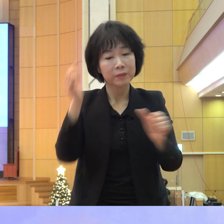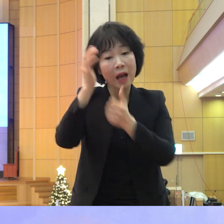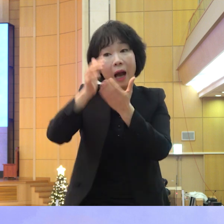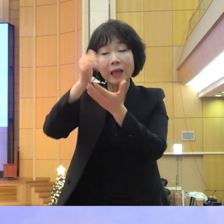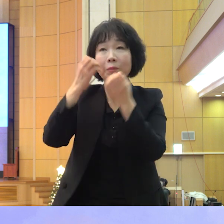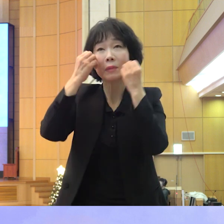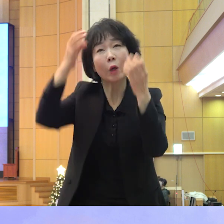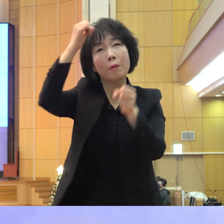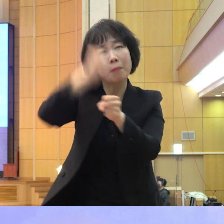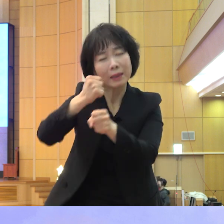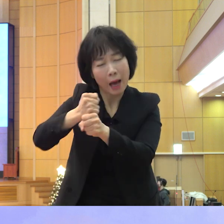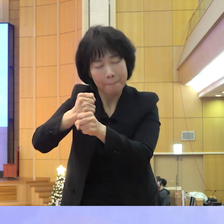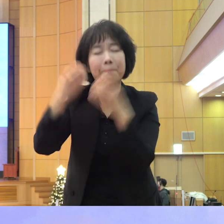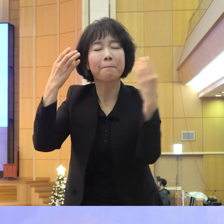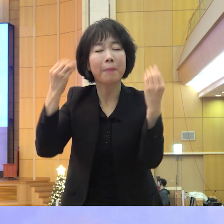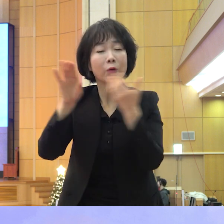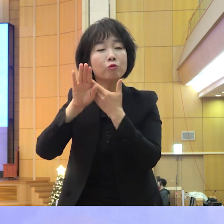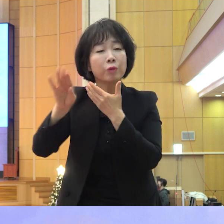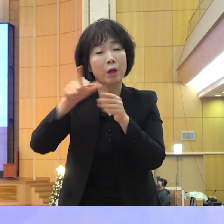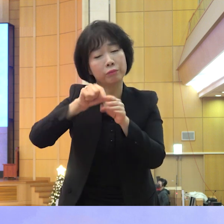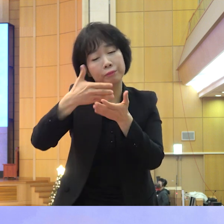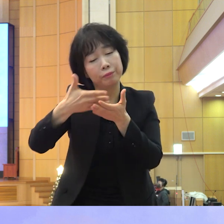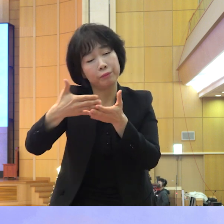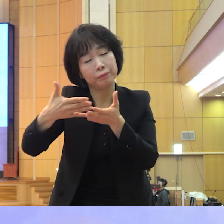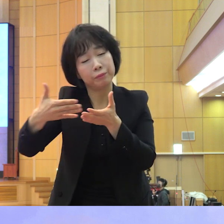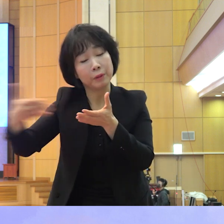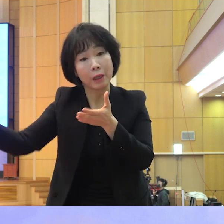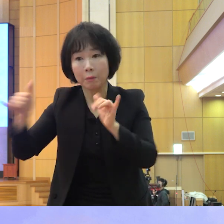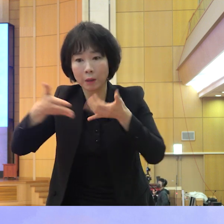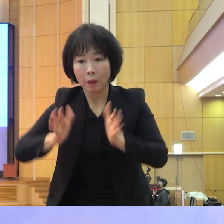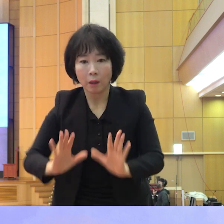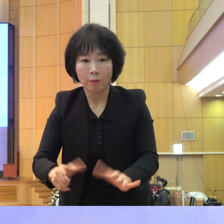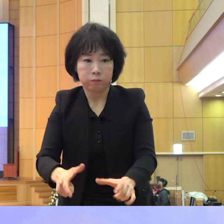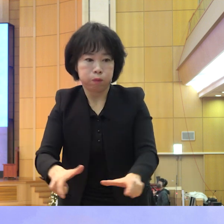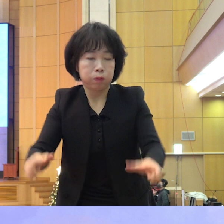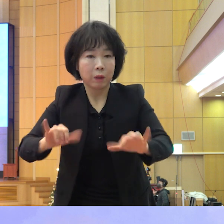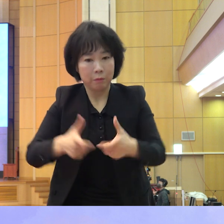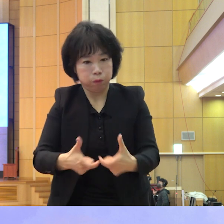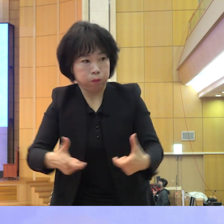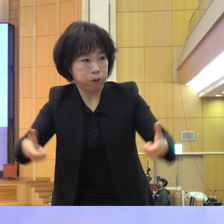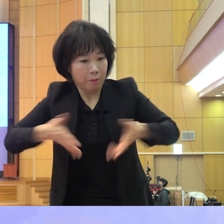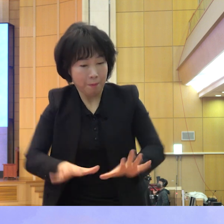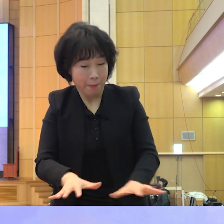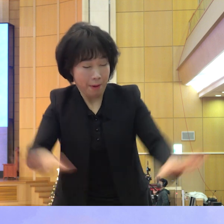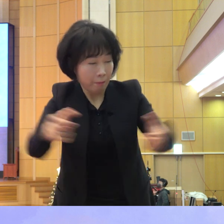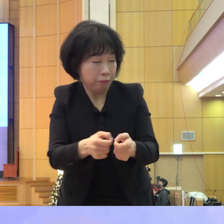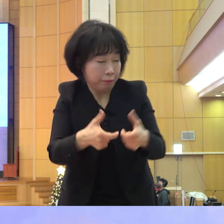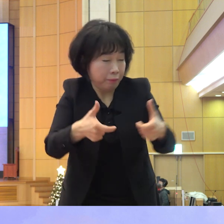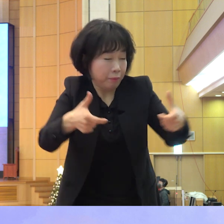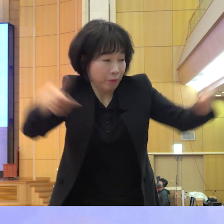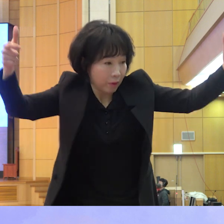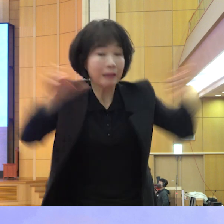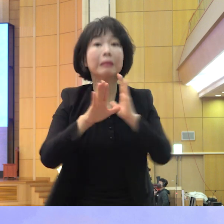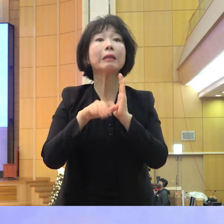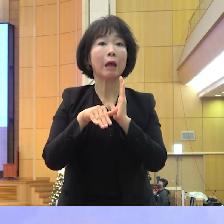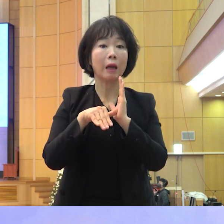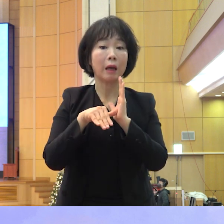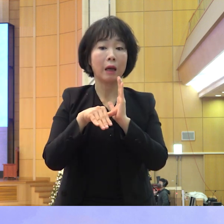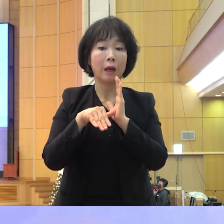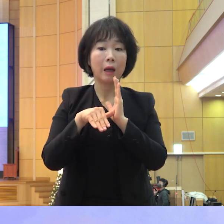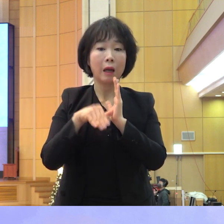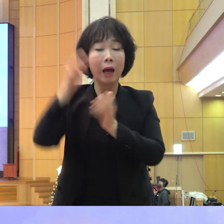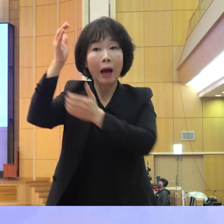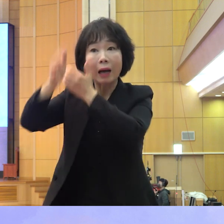흘러서 많은 사람들이 번성하고 그런 노아 시대인데